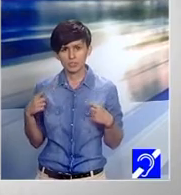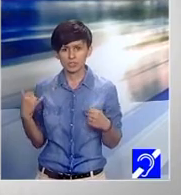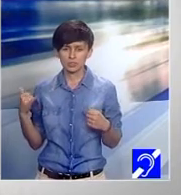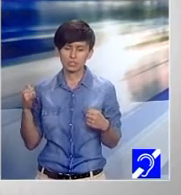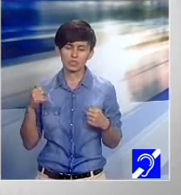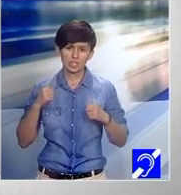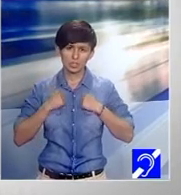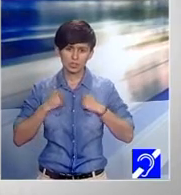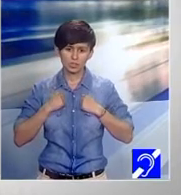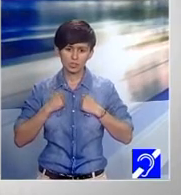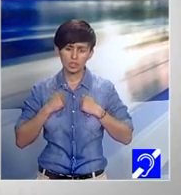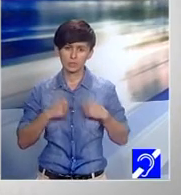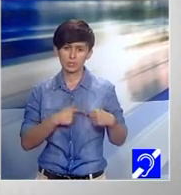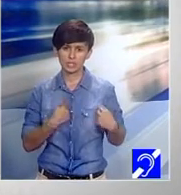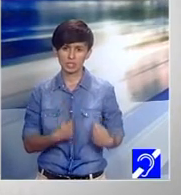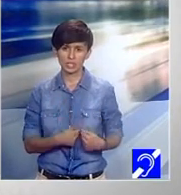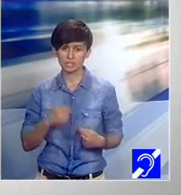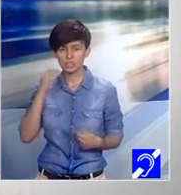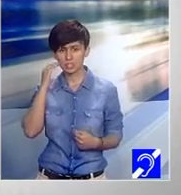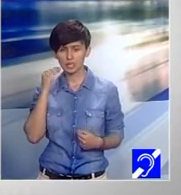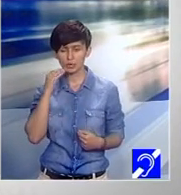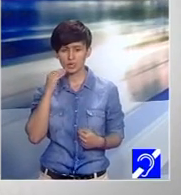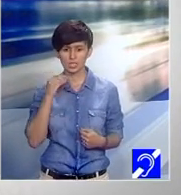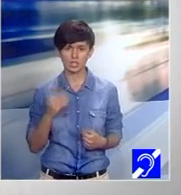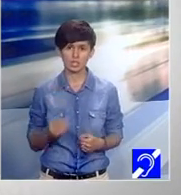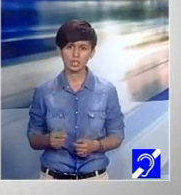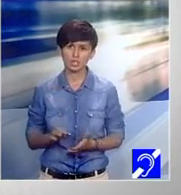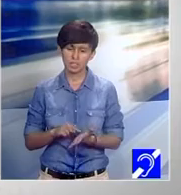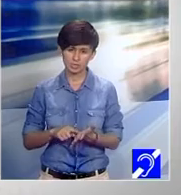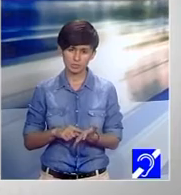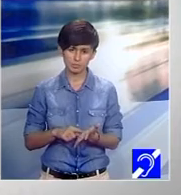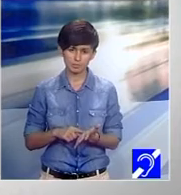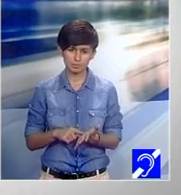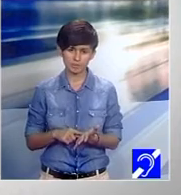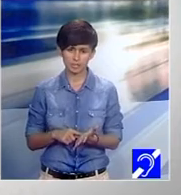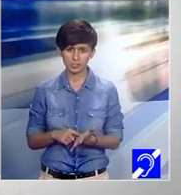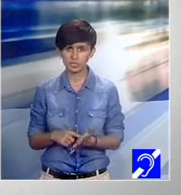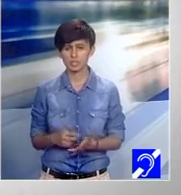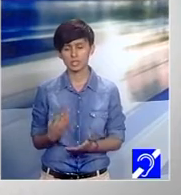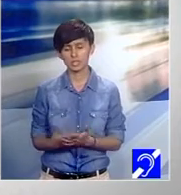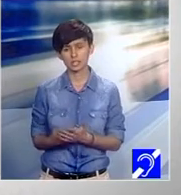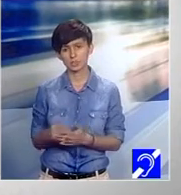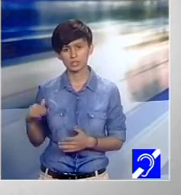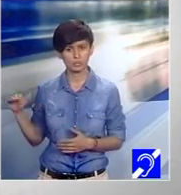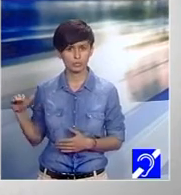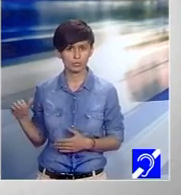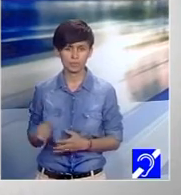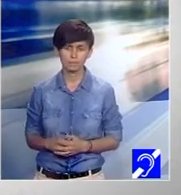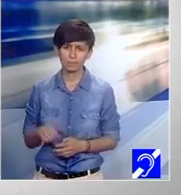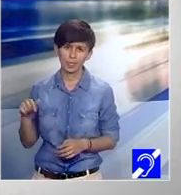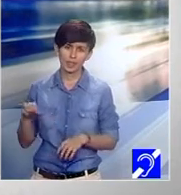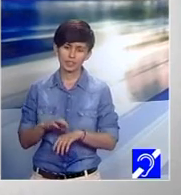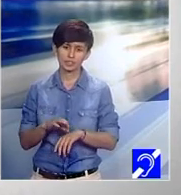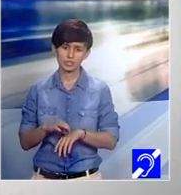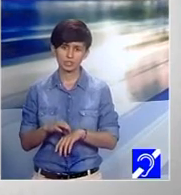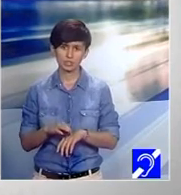prin donații din Statele Unite substituent pentru copii. Deci acea doctoriță nu reușea, cu toată